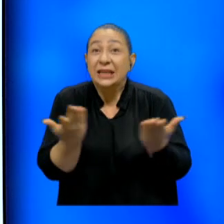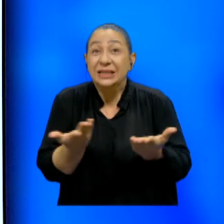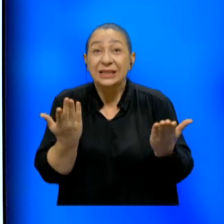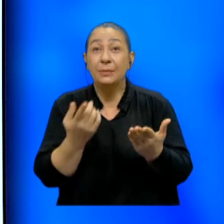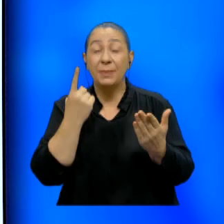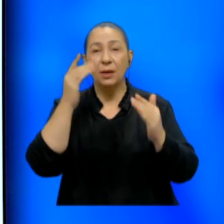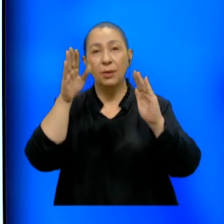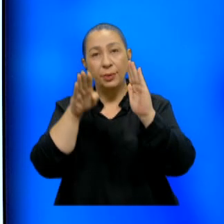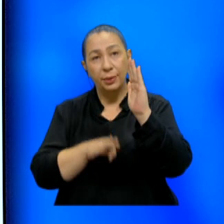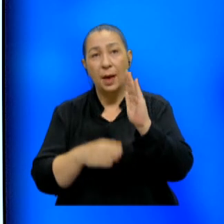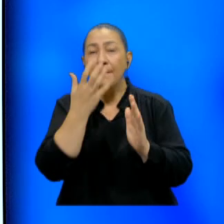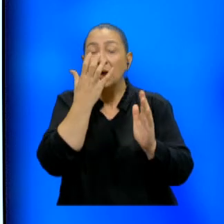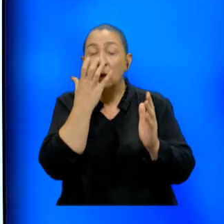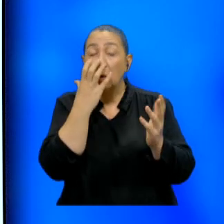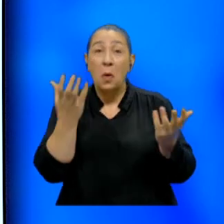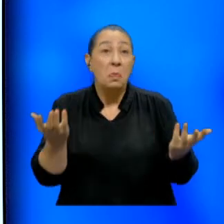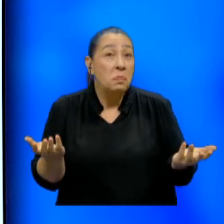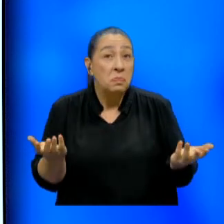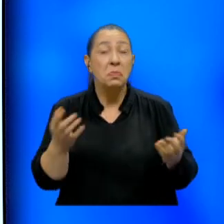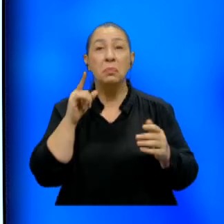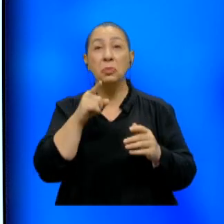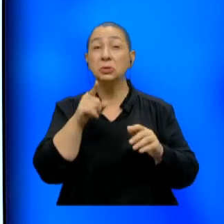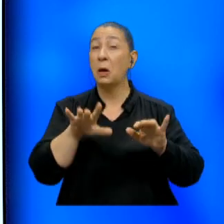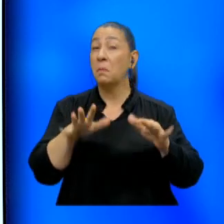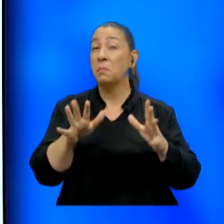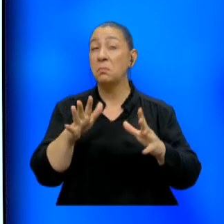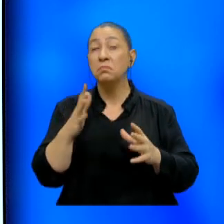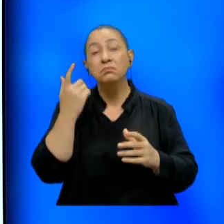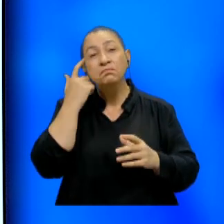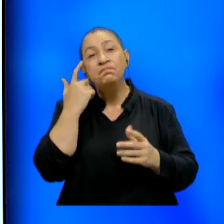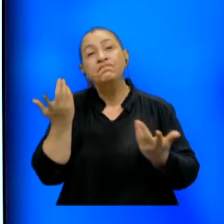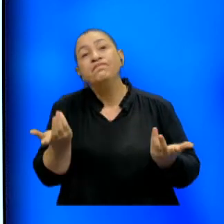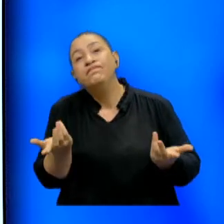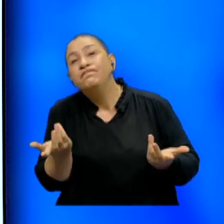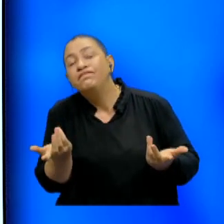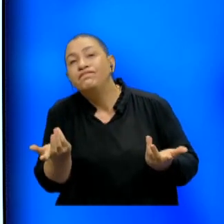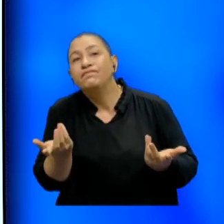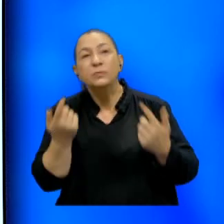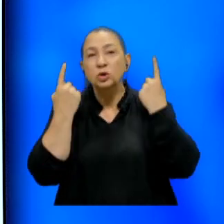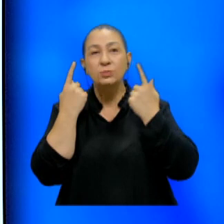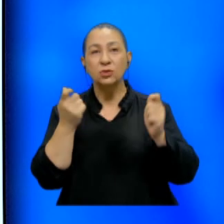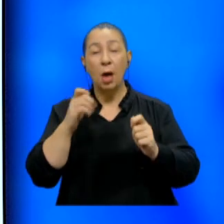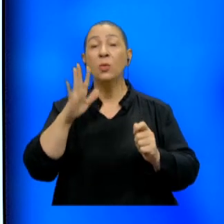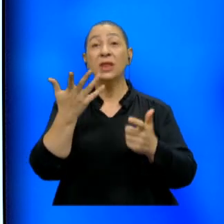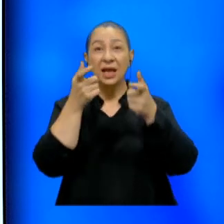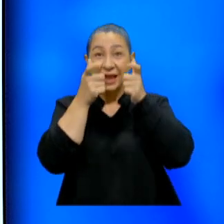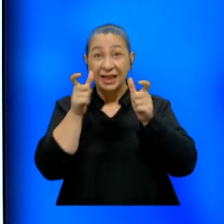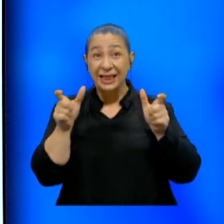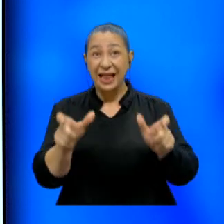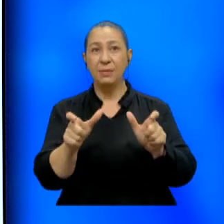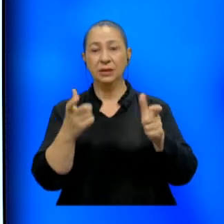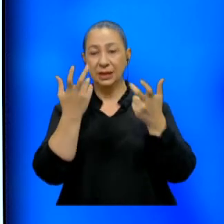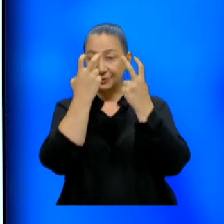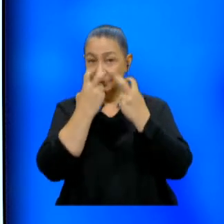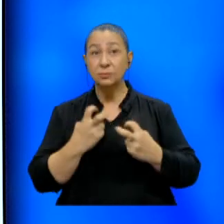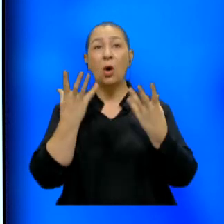bir düşüş bekleniyor vaka sayısında? Buna da herhalde akıl sır erdirmek mümkün değil. Bu bize daha dikkatli ve tedbirleri uymada